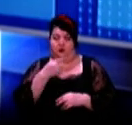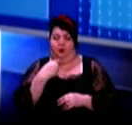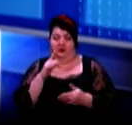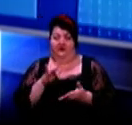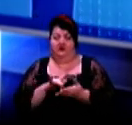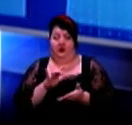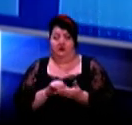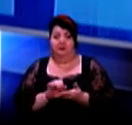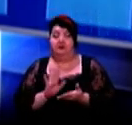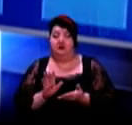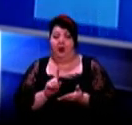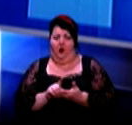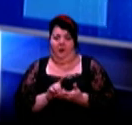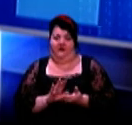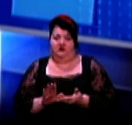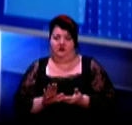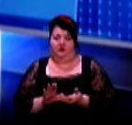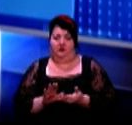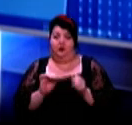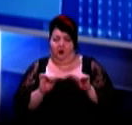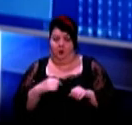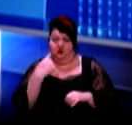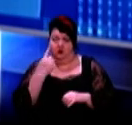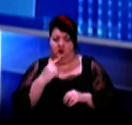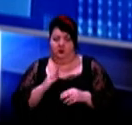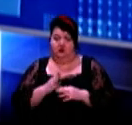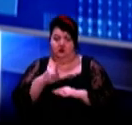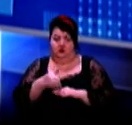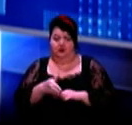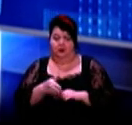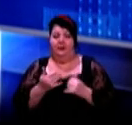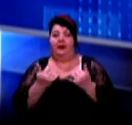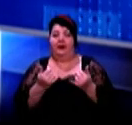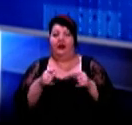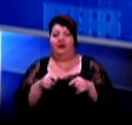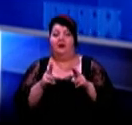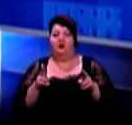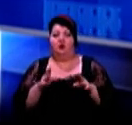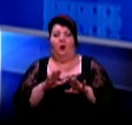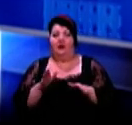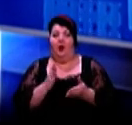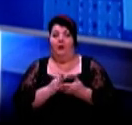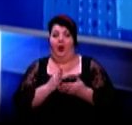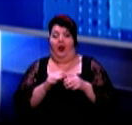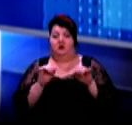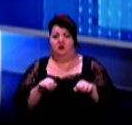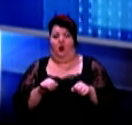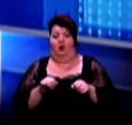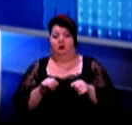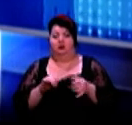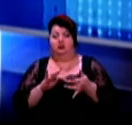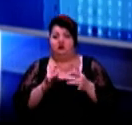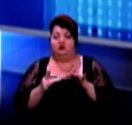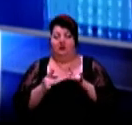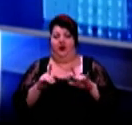зайнятості? Не обов'язково. Але можна і особисто. Для тих, хто не має змоги електронними засобами зв'язку